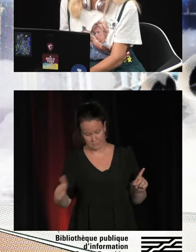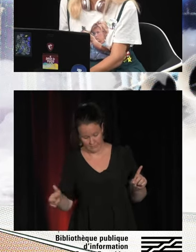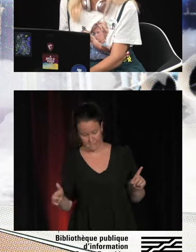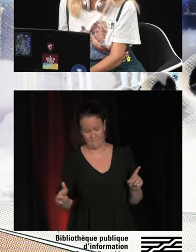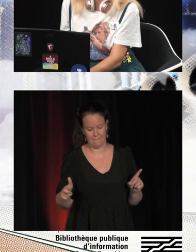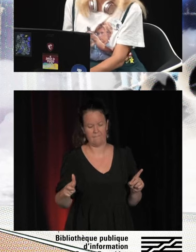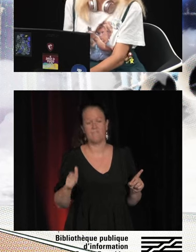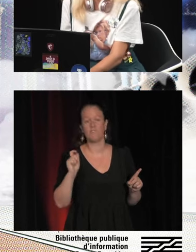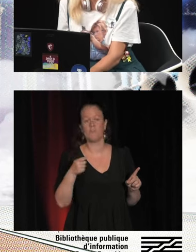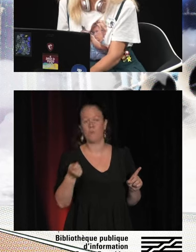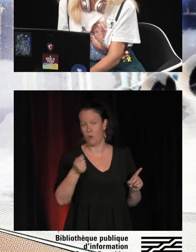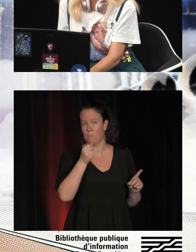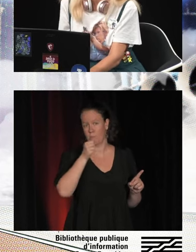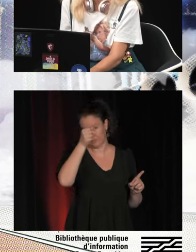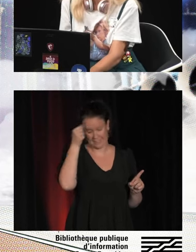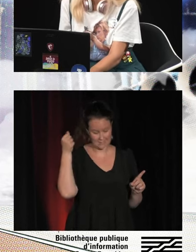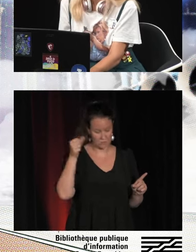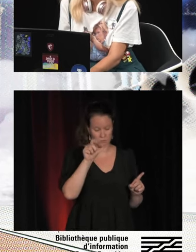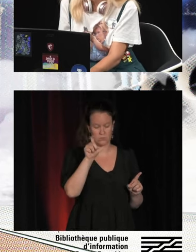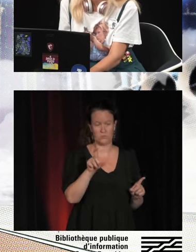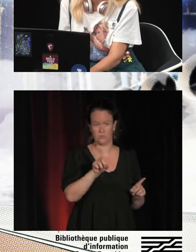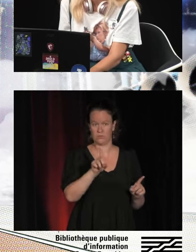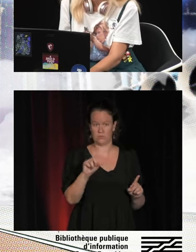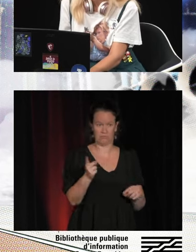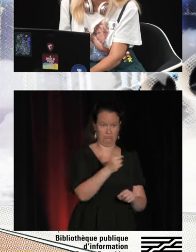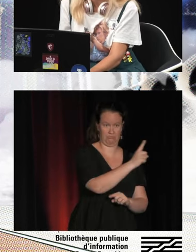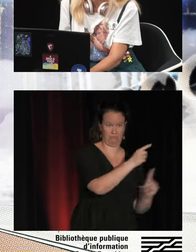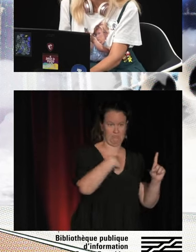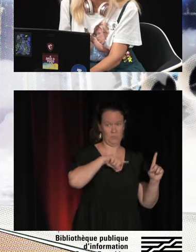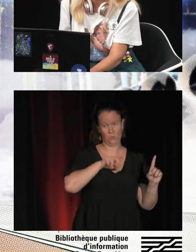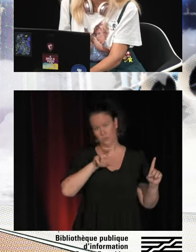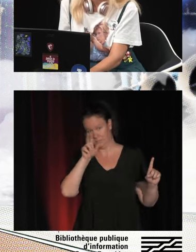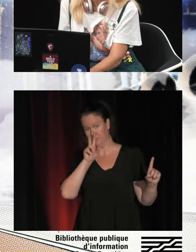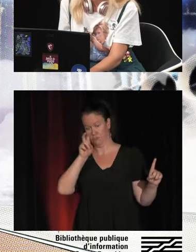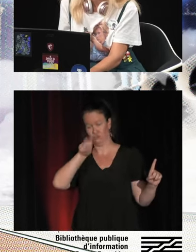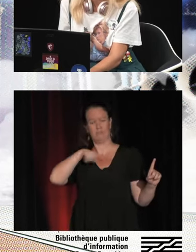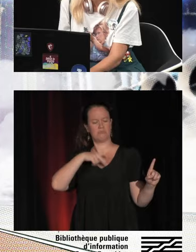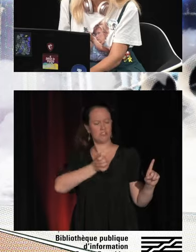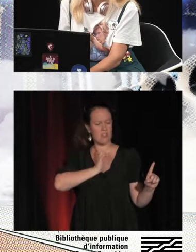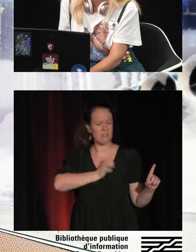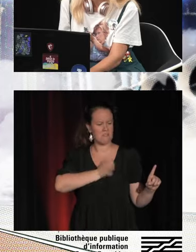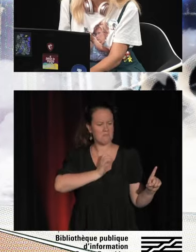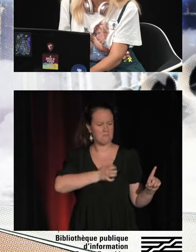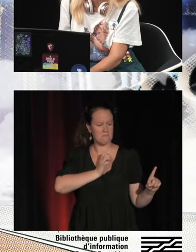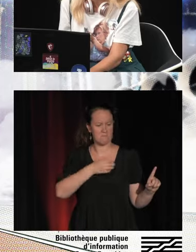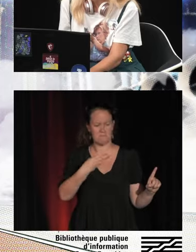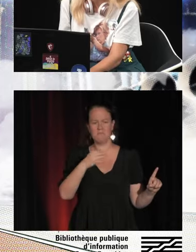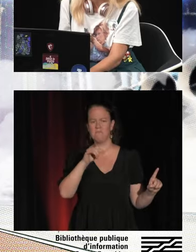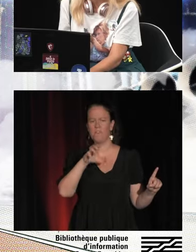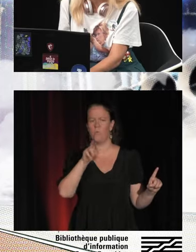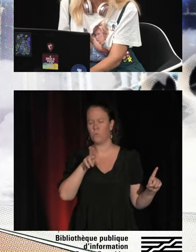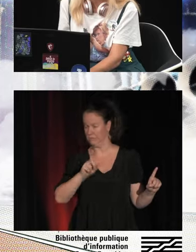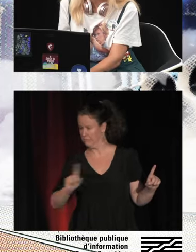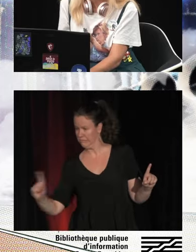Et donc, la logique du jeu, c'est que le garçon part à droite, part à gauche, mais nous, il faut absolument qu'on aille chercher Milou à l'autre bout du marché, dans l'autre sens, pour après recourir après le